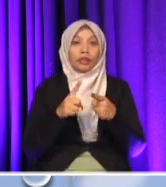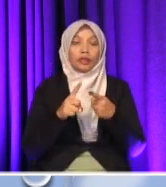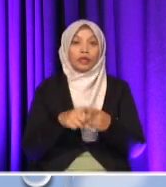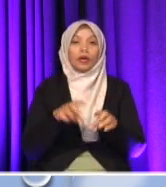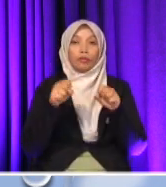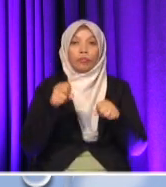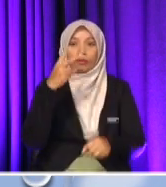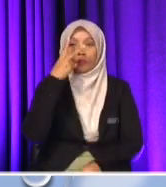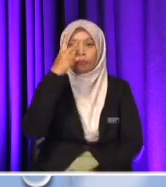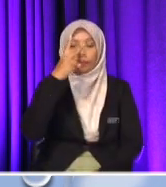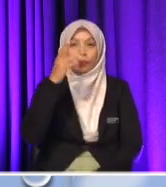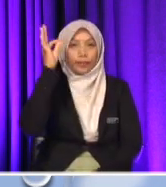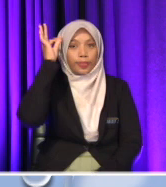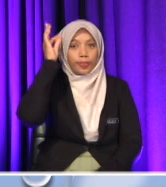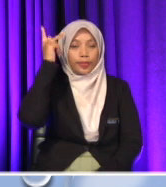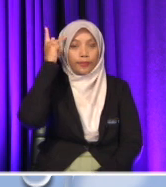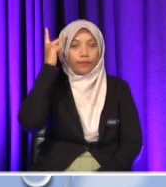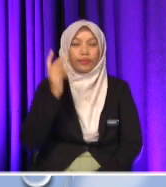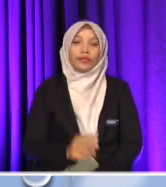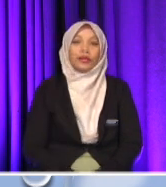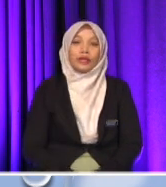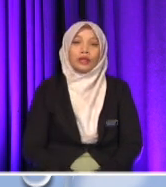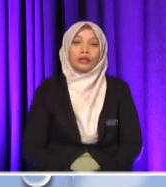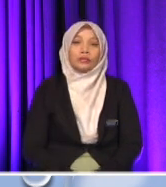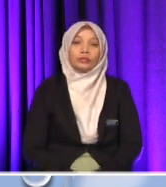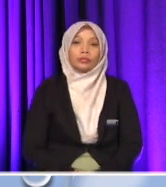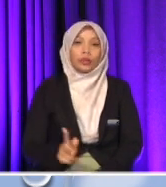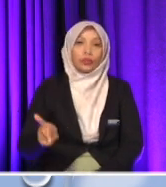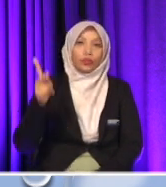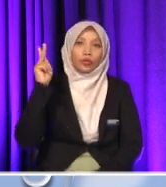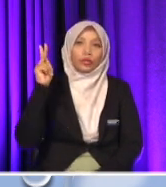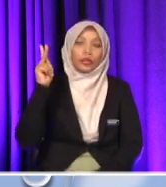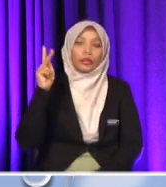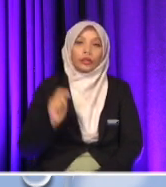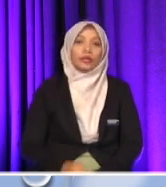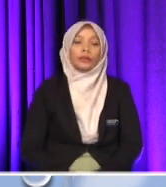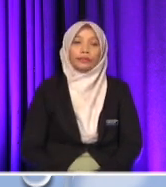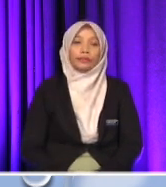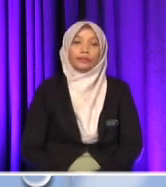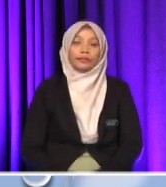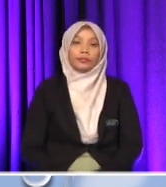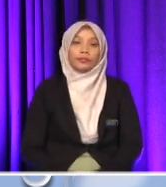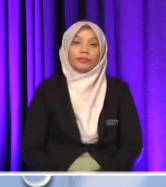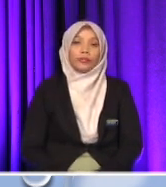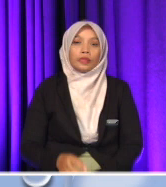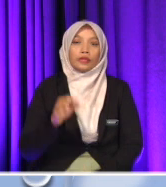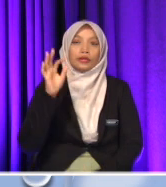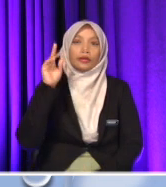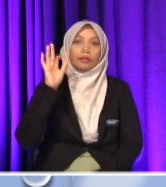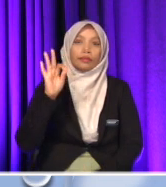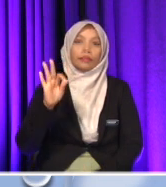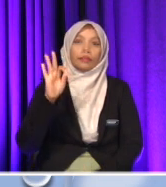Fikri? Okey, yang seterusnya voltan VPMKD. Okey, yang ni tadi, okey, VPMKD ni tadi, okey,